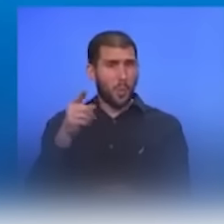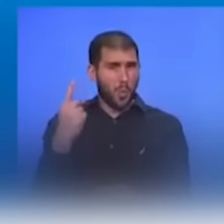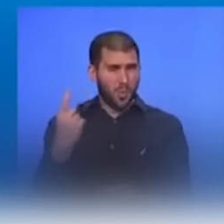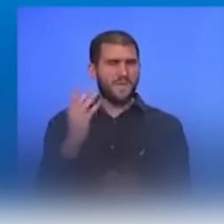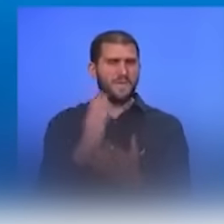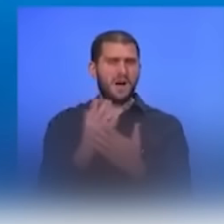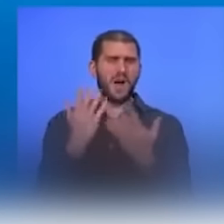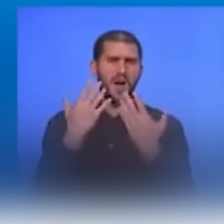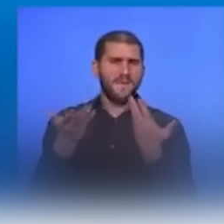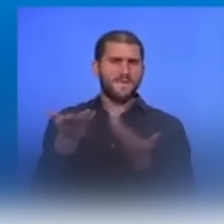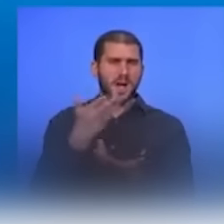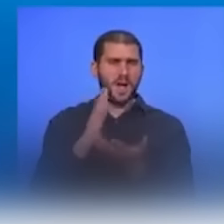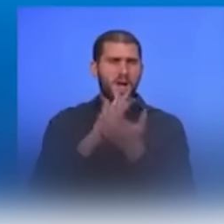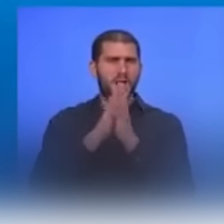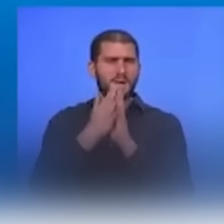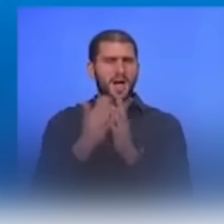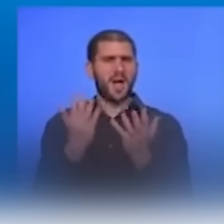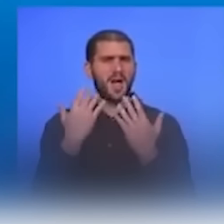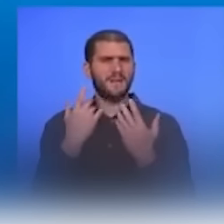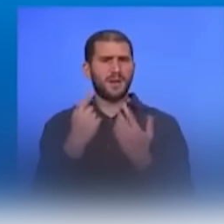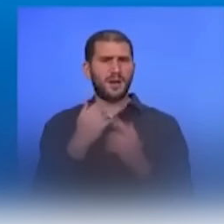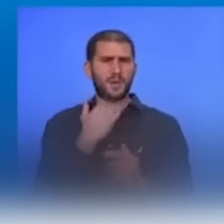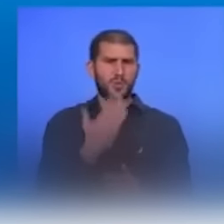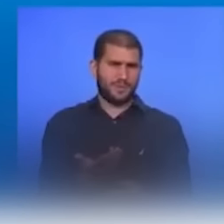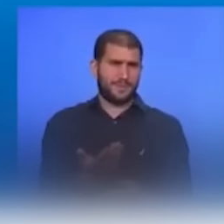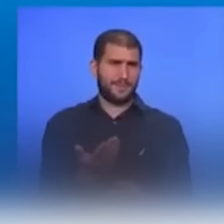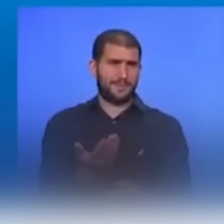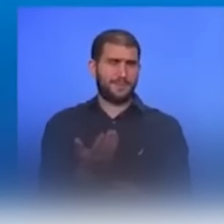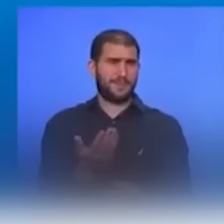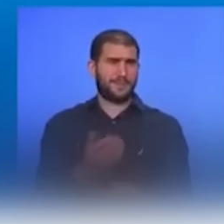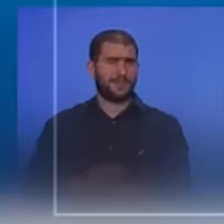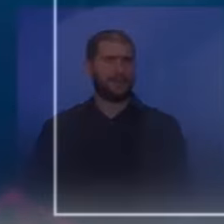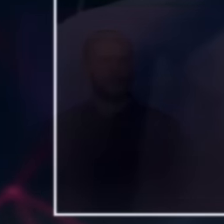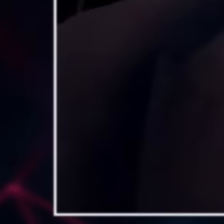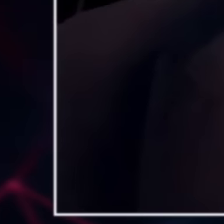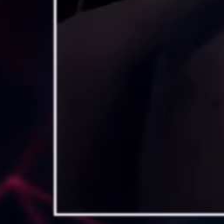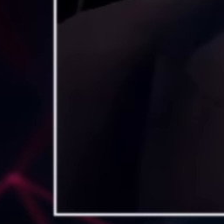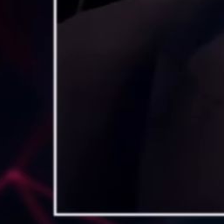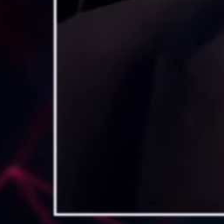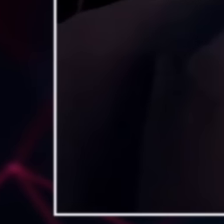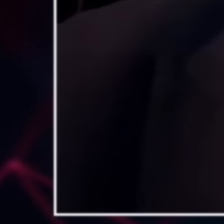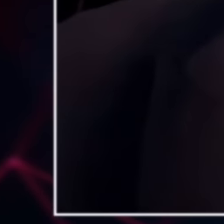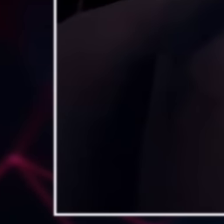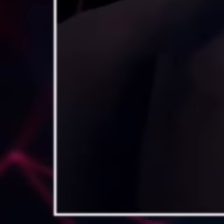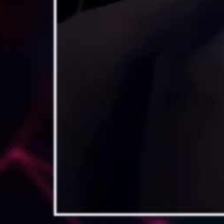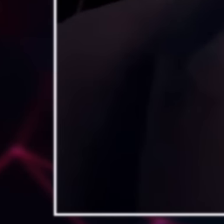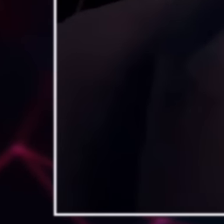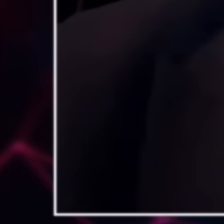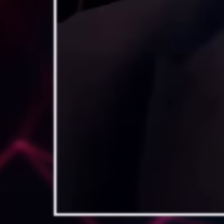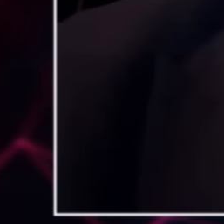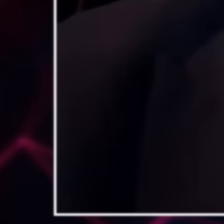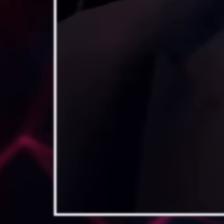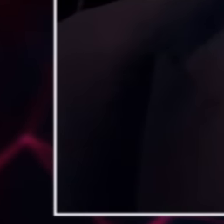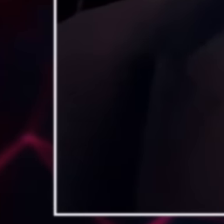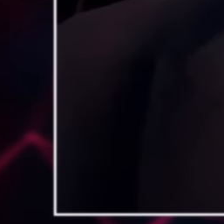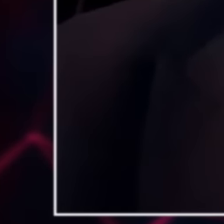האווירה שם הפכה להיות אווירה לא הכי טובה מבחינתו. את בטוחה שזה היה? מצבו במצב מסוים,